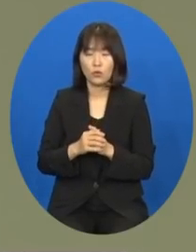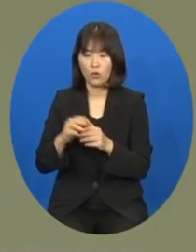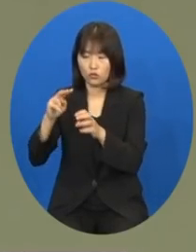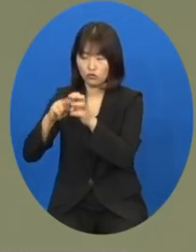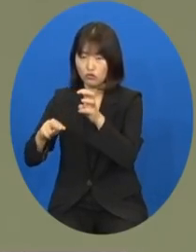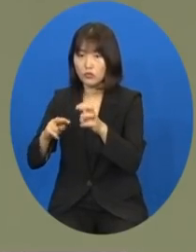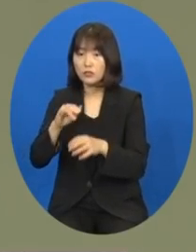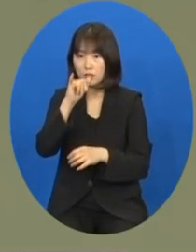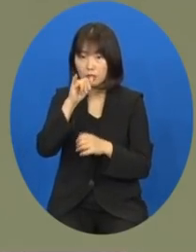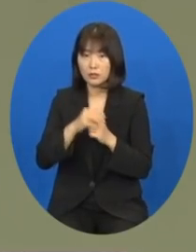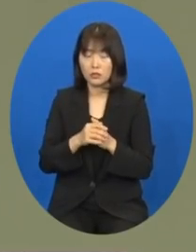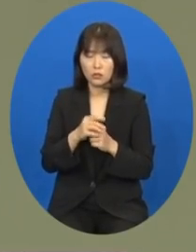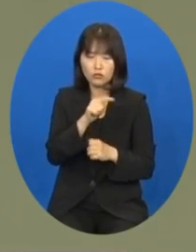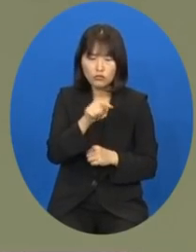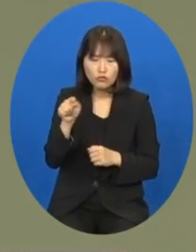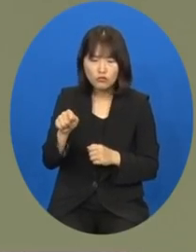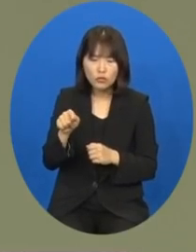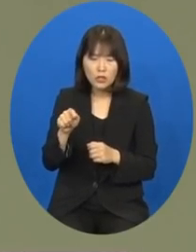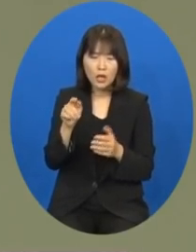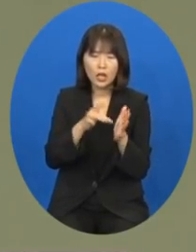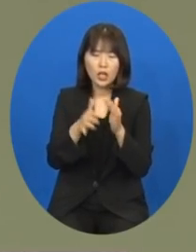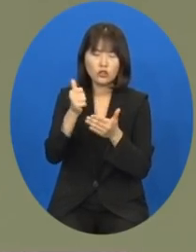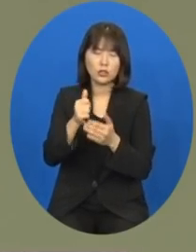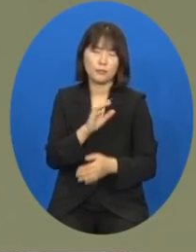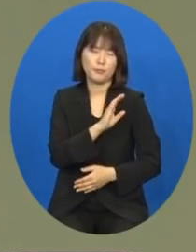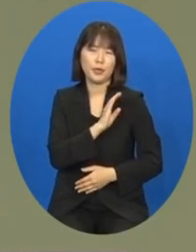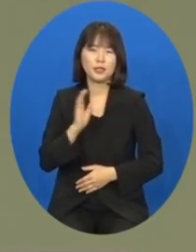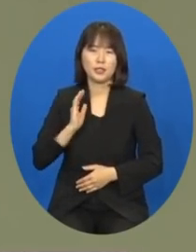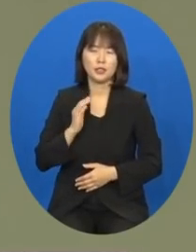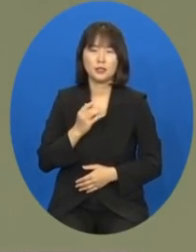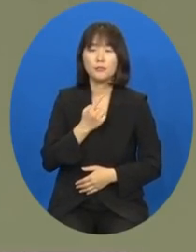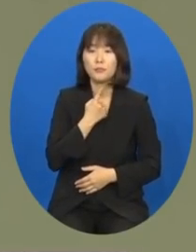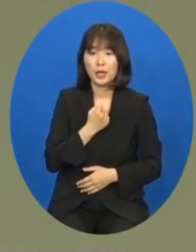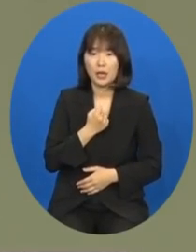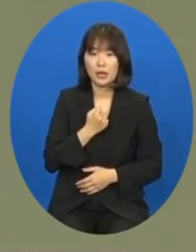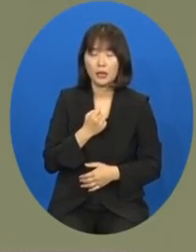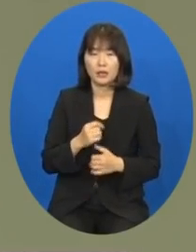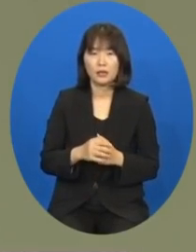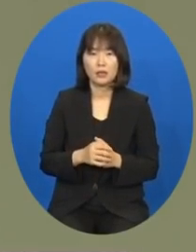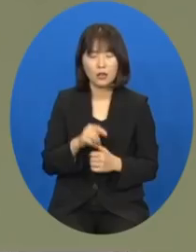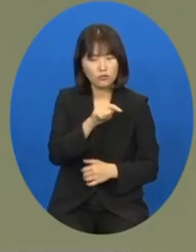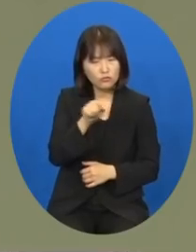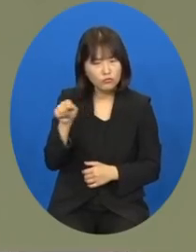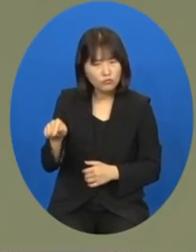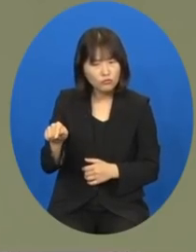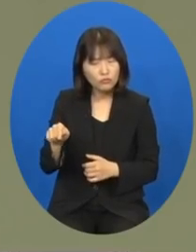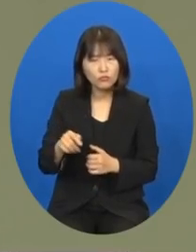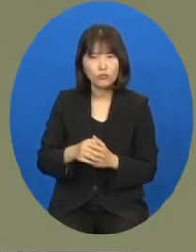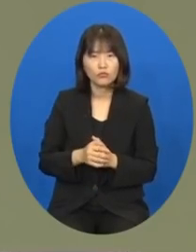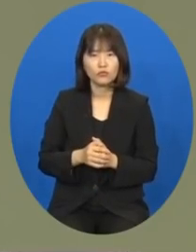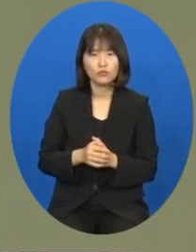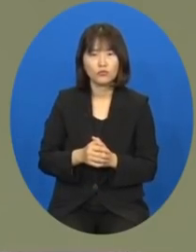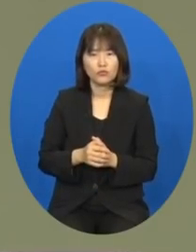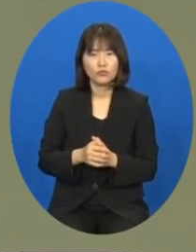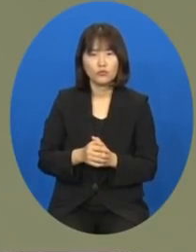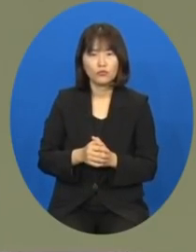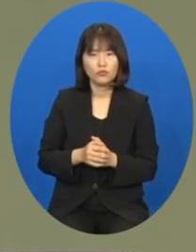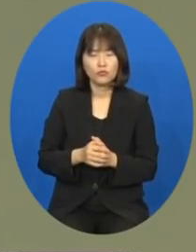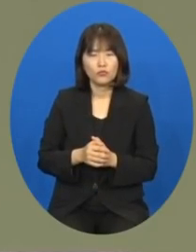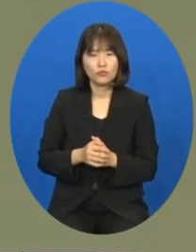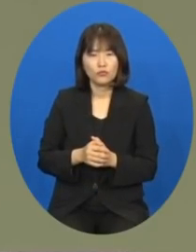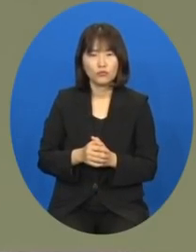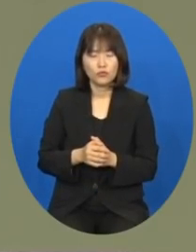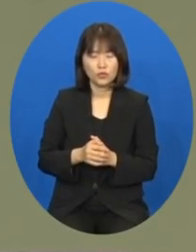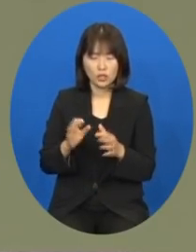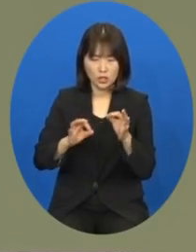거야 그런데 차이점이 무엇일까 어디서 이 둘의 삶이 갈라지는 것일까 영상의 말씀이 그 안에 있느냐 없느냐 이것이